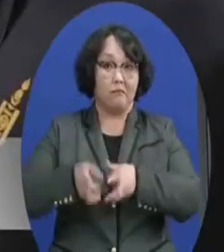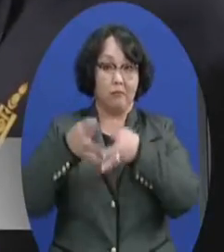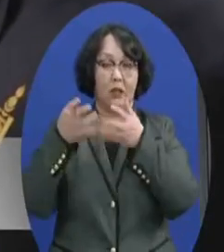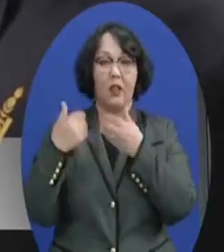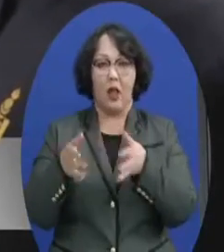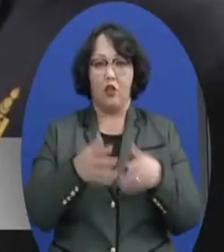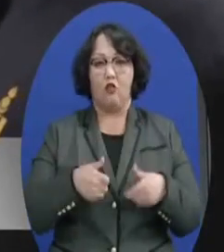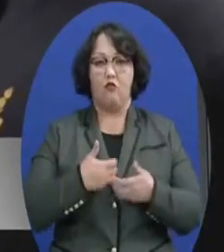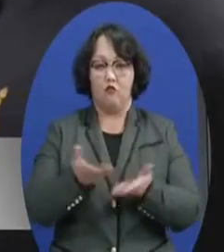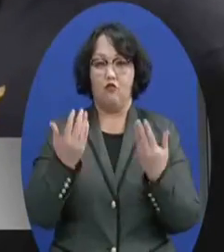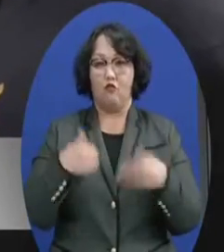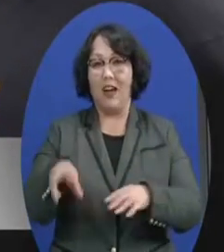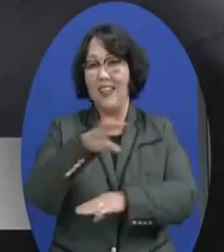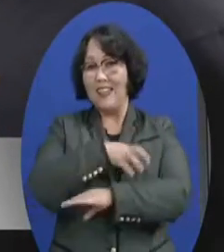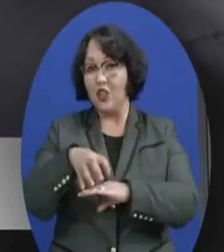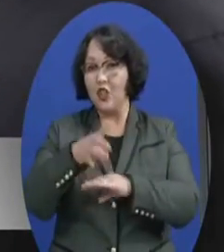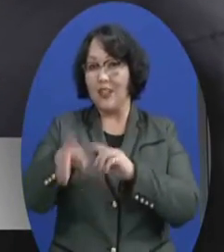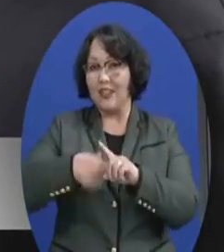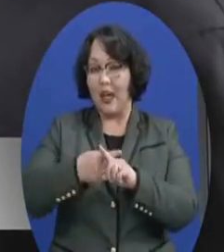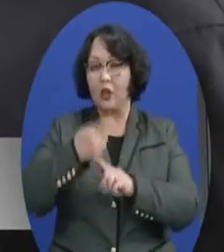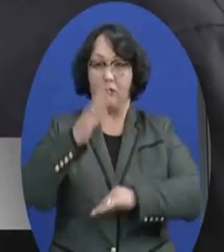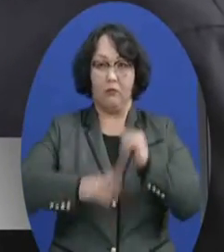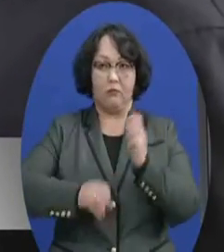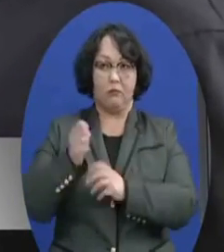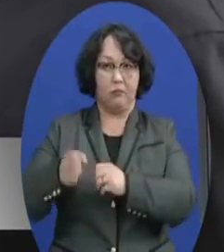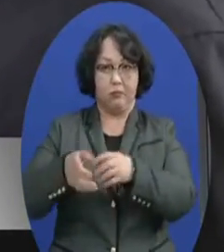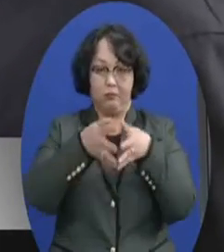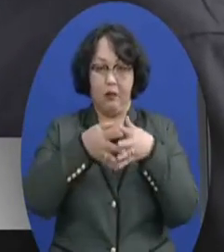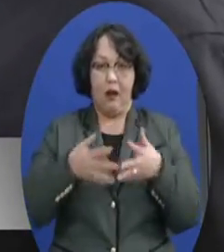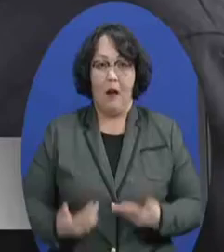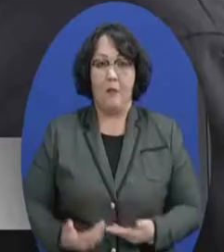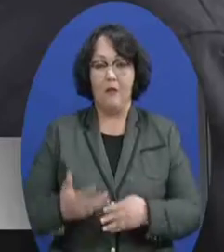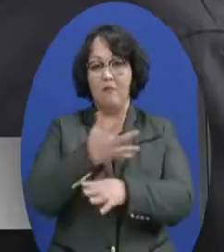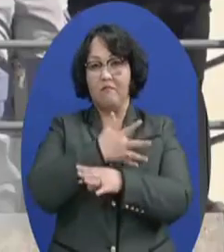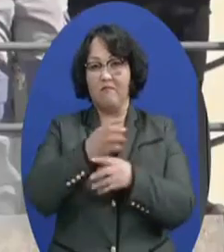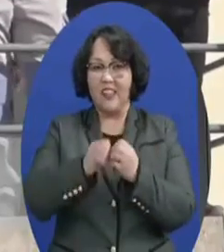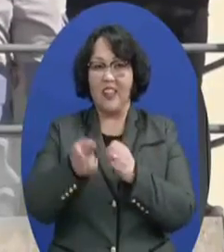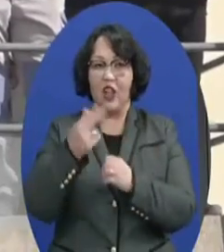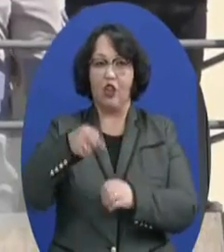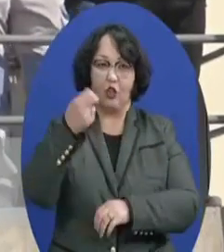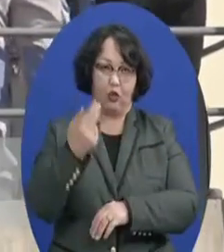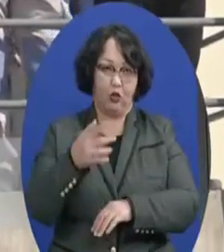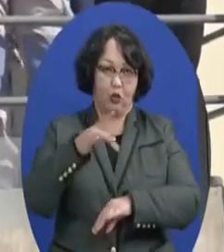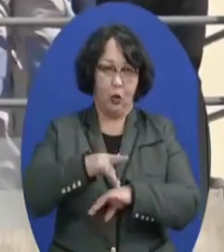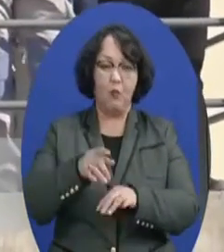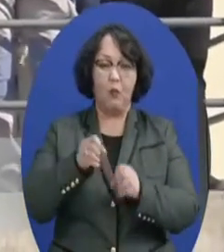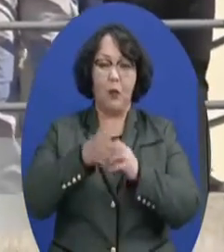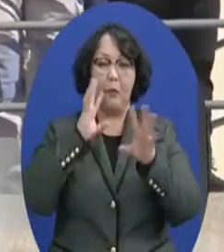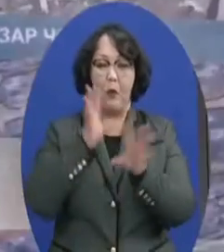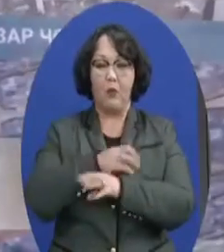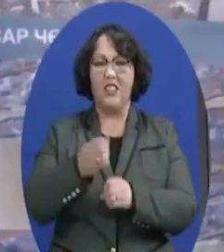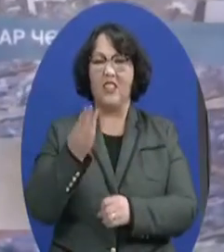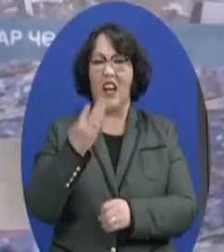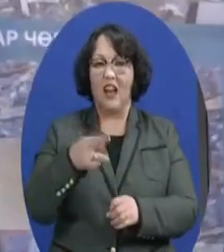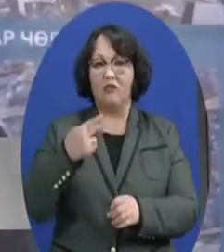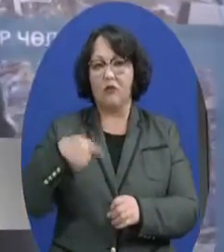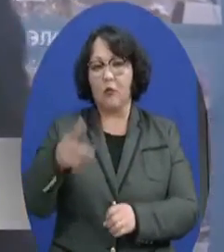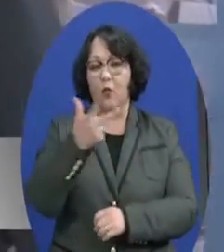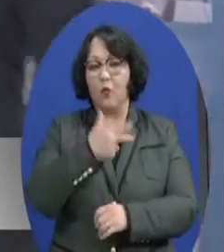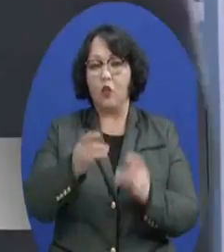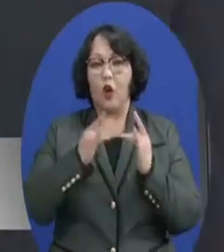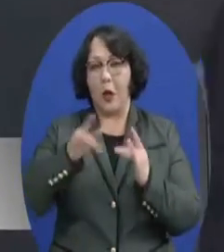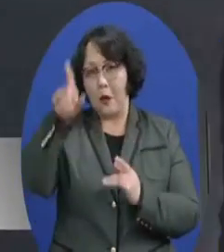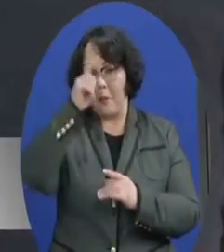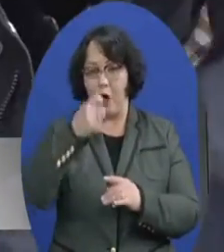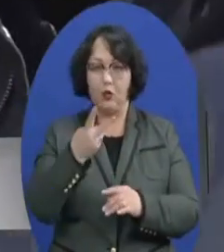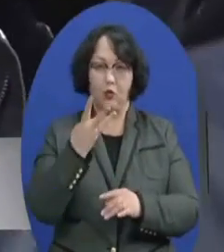хүлээлгэн өгч юм. Гэр хороол дахин төлөвлөлтөөс гадна дэд төвийн бүтээн байгуулалтууд үргэлжилсээр байна. Шар хад орчимд 300 орчим эмнэлэг,